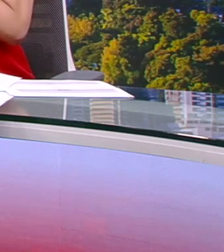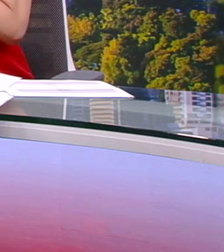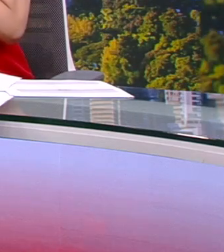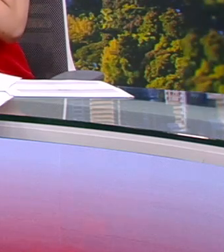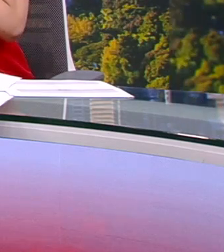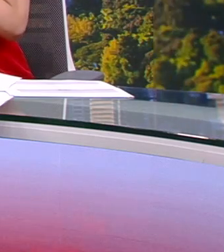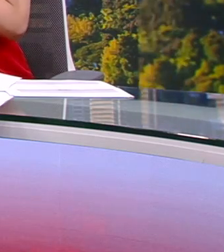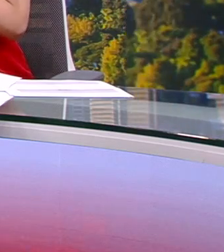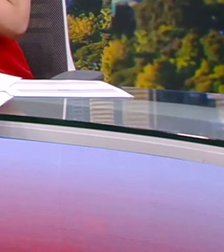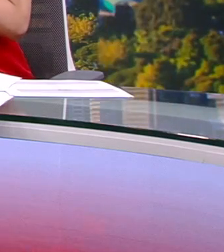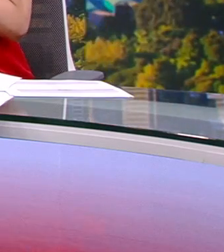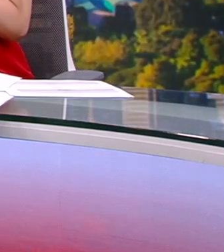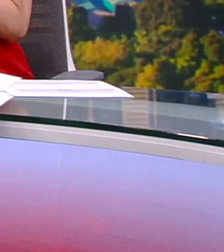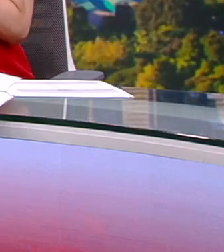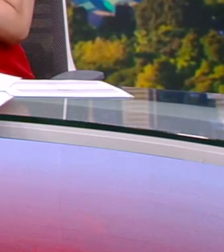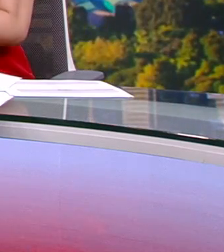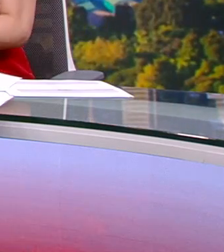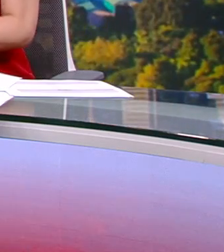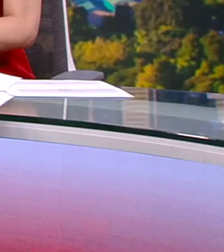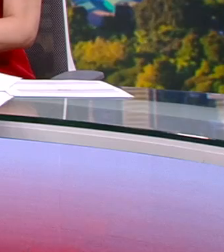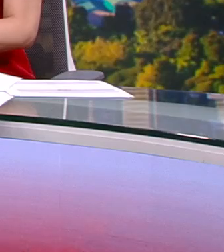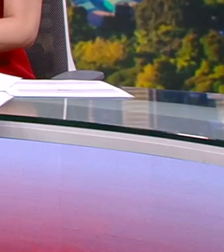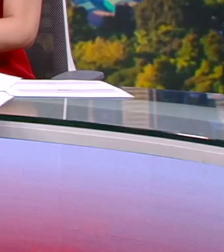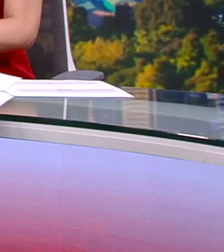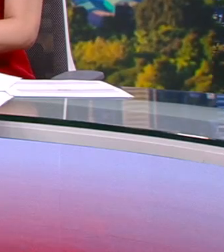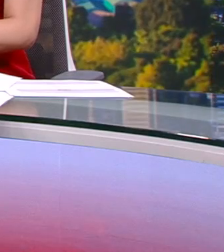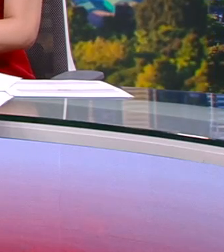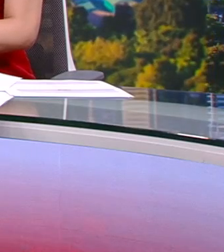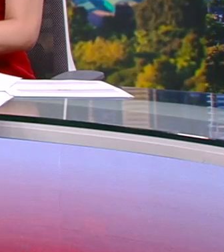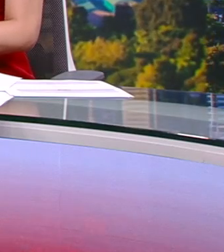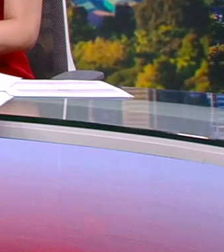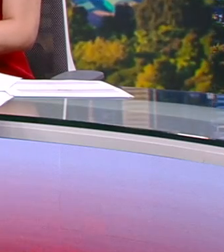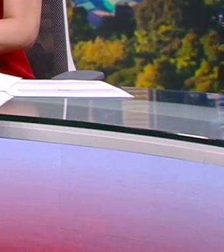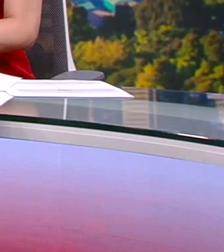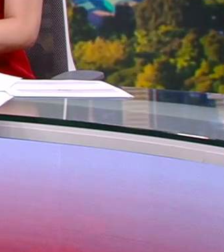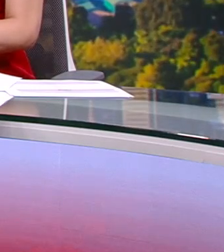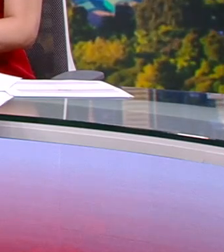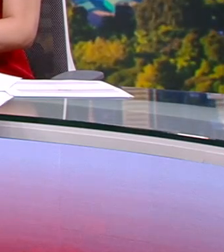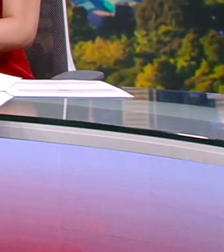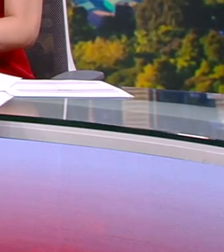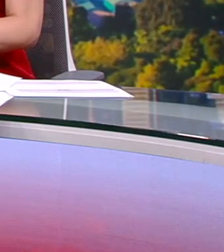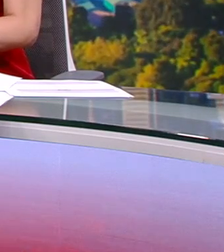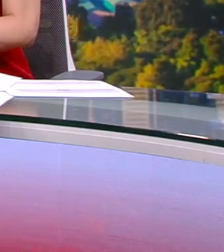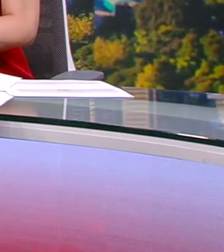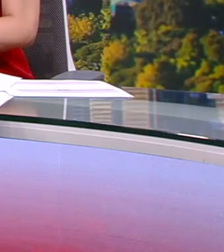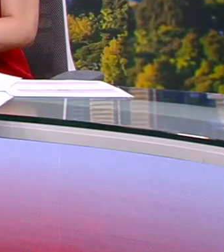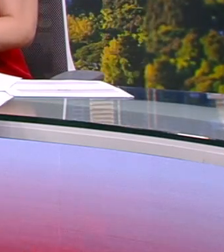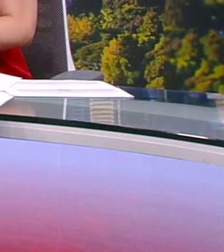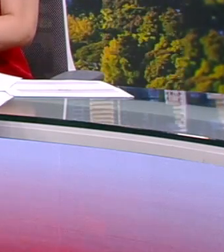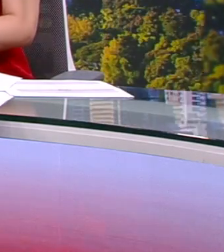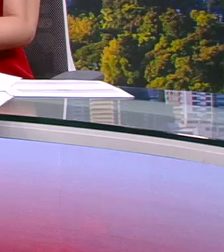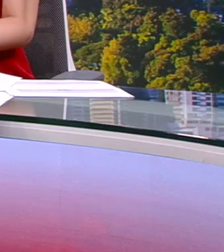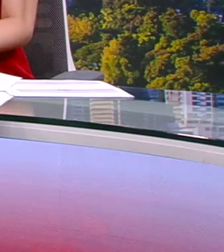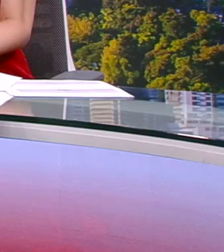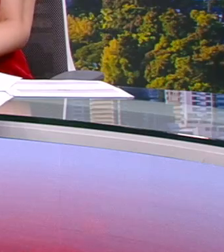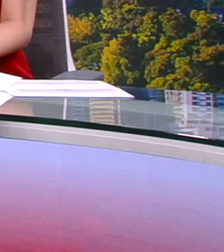านได้แค่พอรู้รสค่ะแล้วก็อย่าทานมากจนเกินไปเพราะว่าท้ายที่สุดแล้วก็อาจจะกระทบต่อสุขภาพของเราอยู่ดีถ้าเราทานแล้วไม่ออกกำลังก